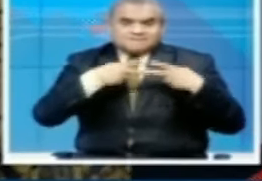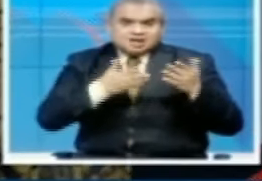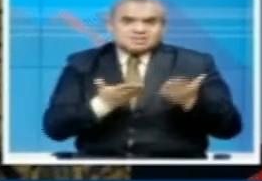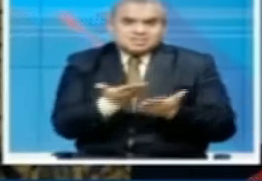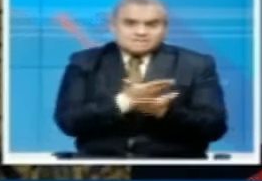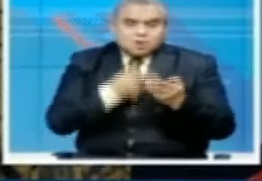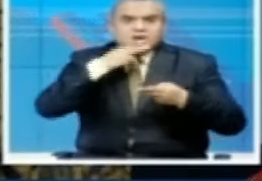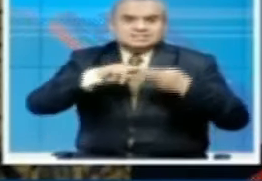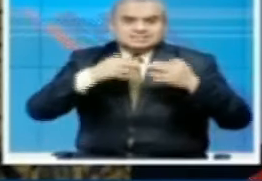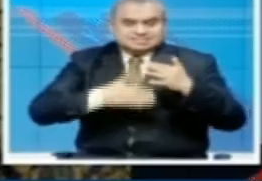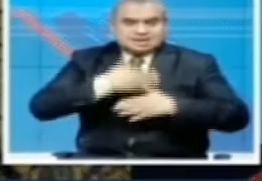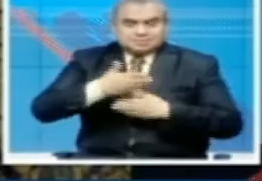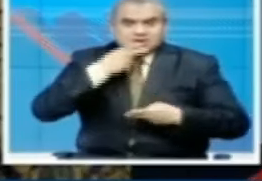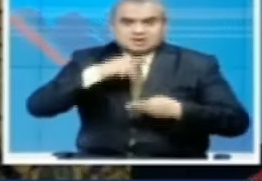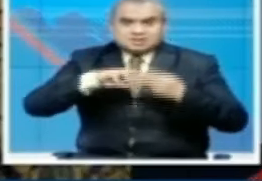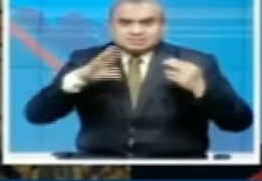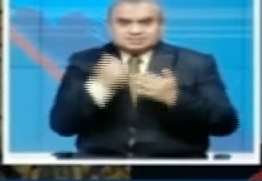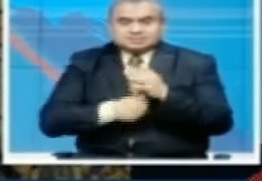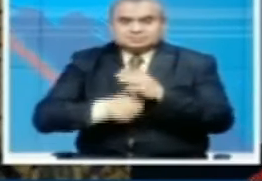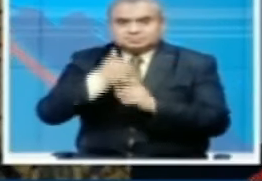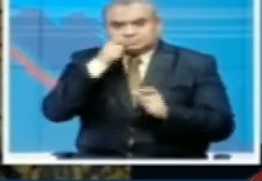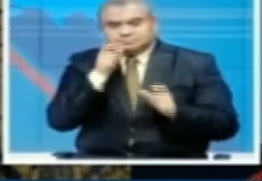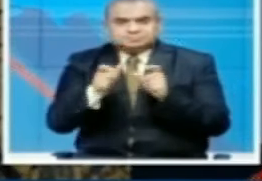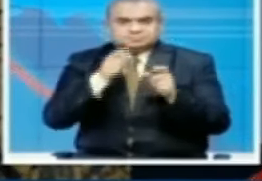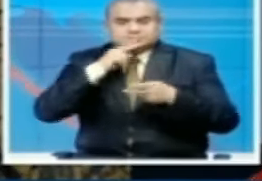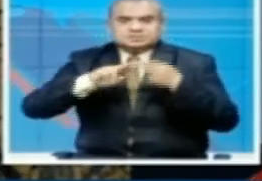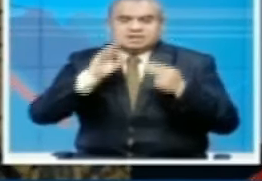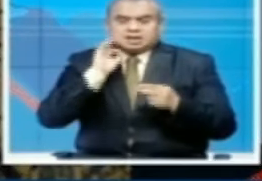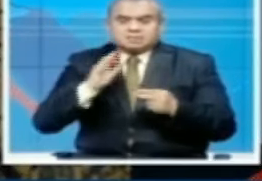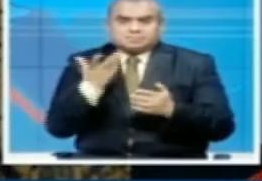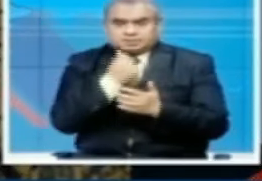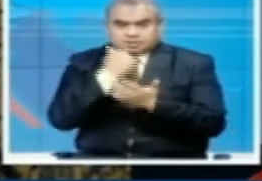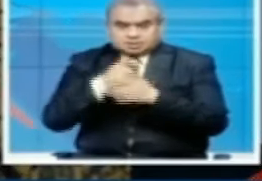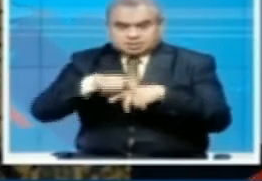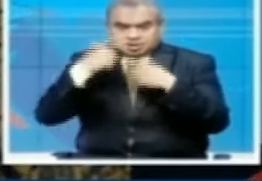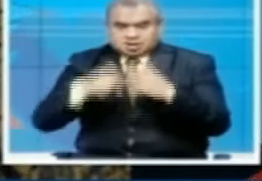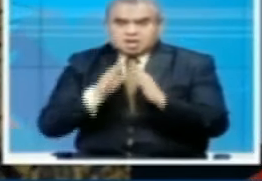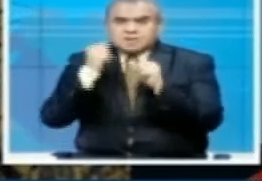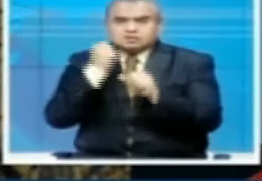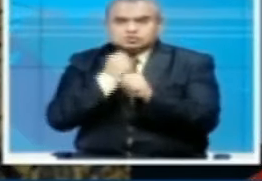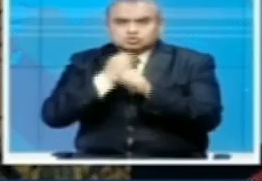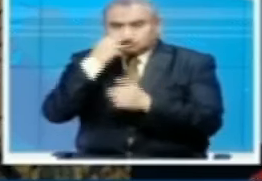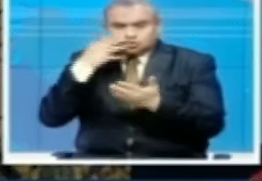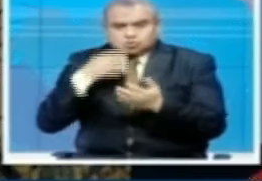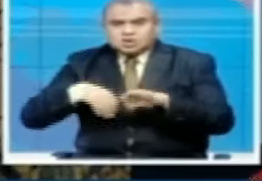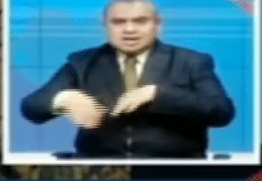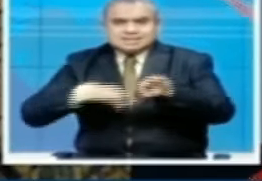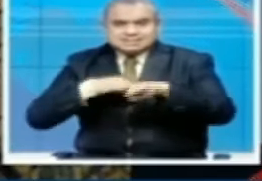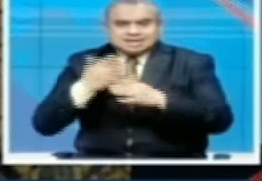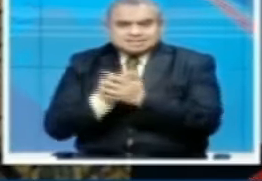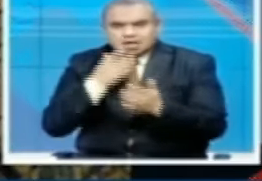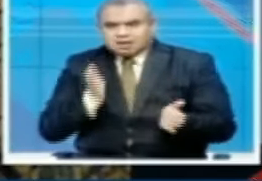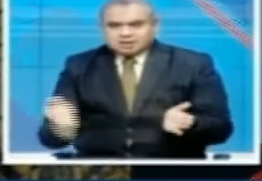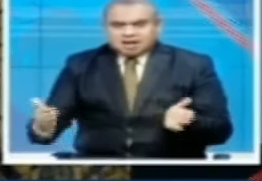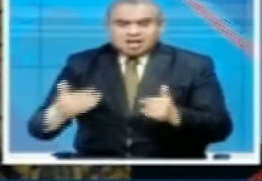سلام، يحصل سلام يبقى عندك إرادة تحافظ على هذا السلام. دي إرادة مصر اللي عملت ده، وخدنا سيناء كاملة، والغرض